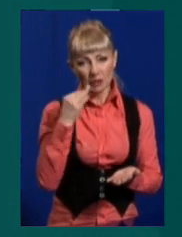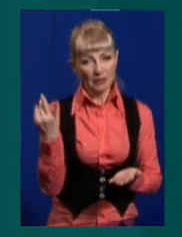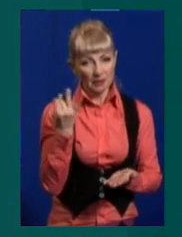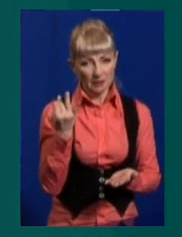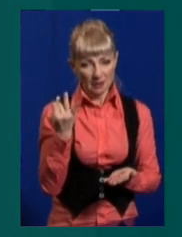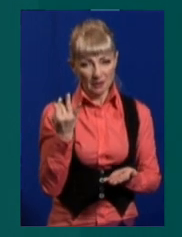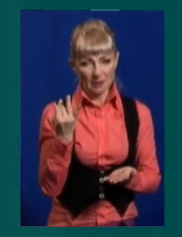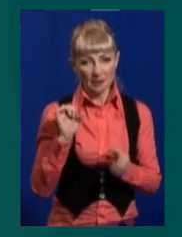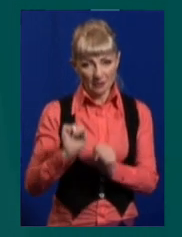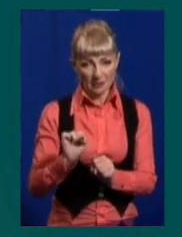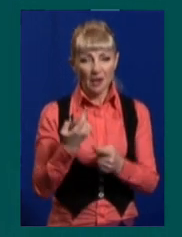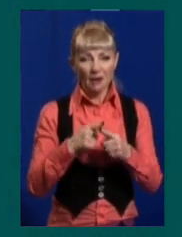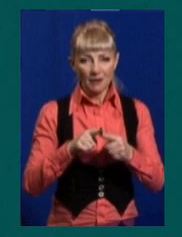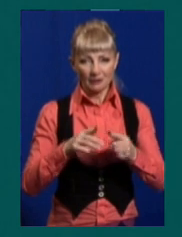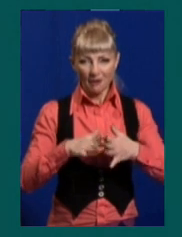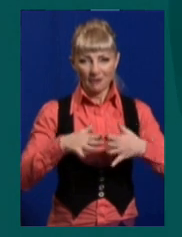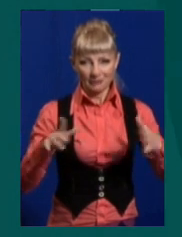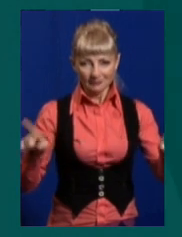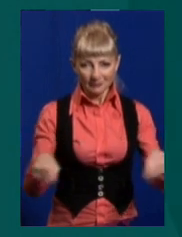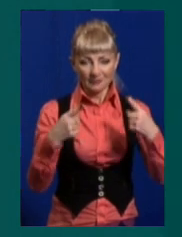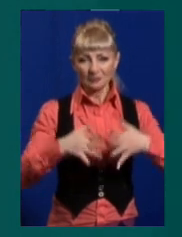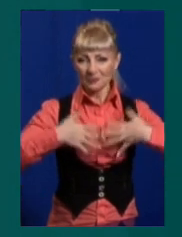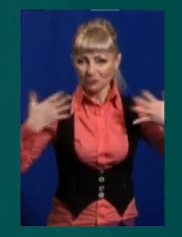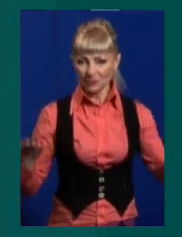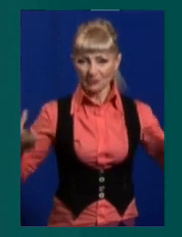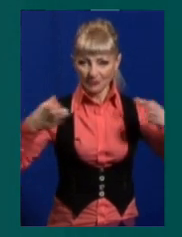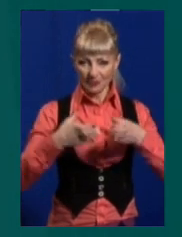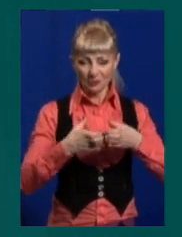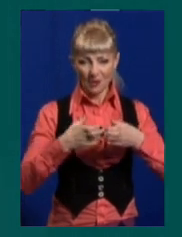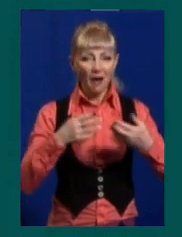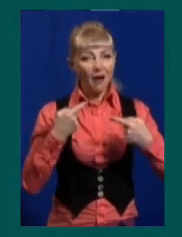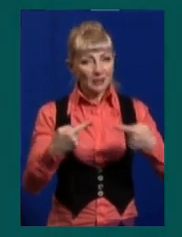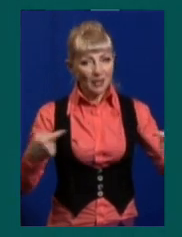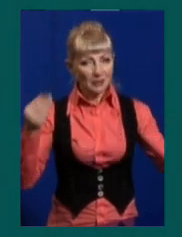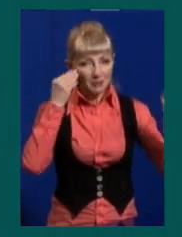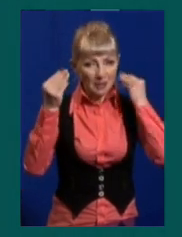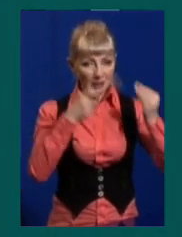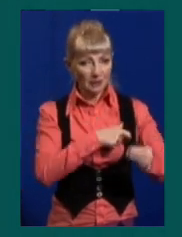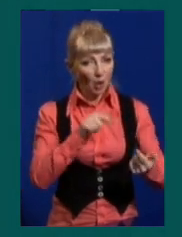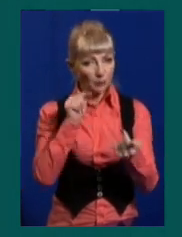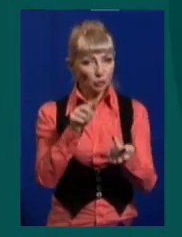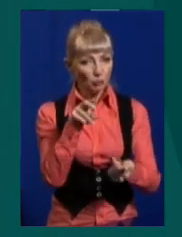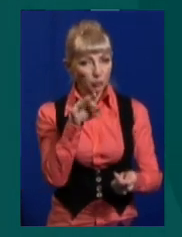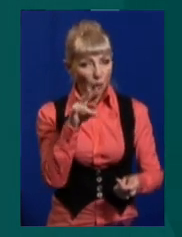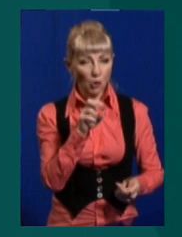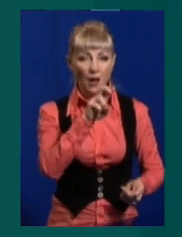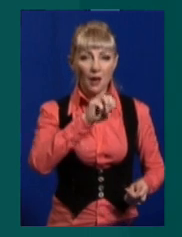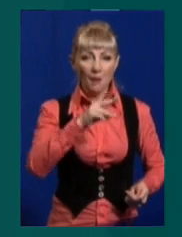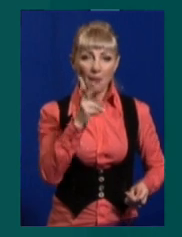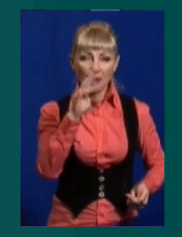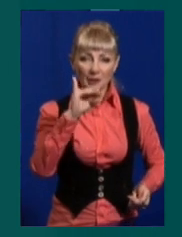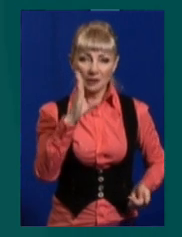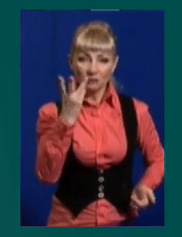підсумок – формування широкої коаліції, яка включає ідеологічно полярні сили. Депутати з «Опозиційного блоку» та «Батьківщини», як приклад, це